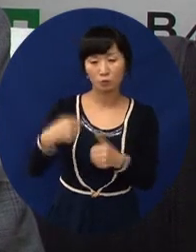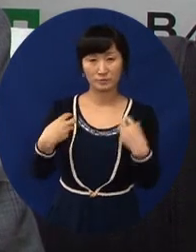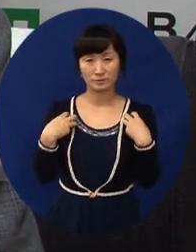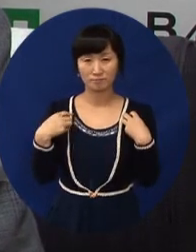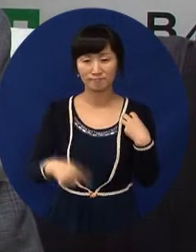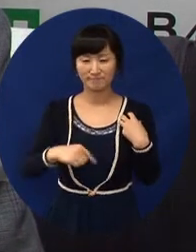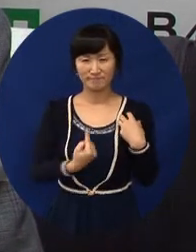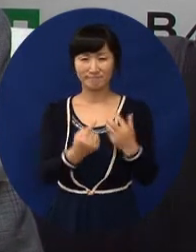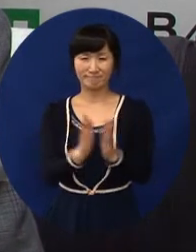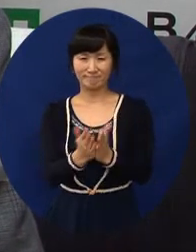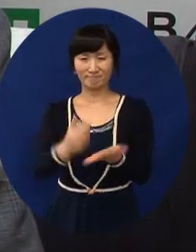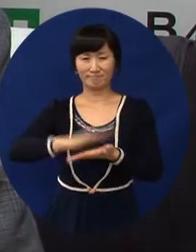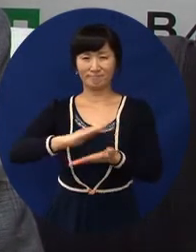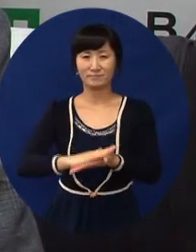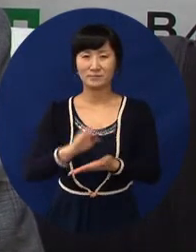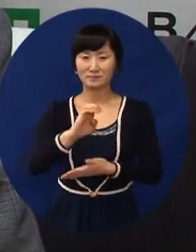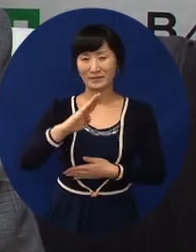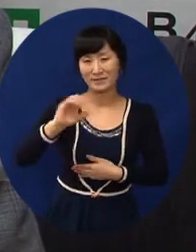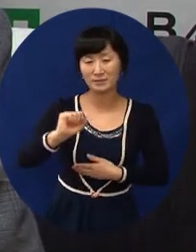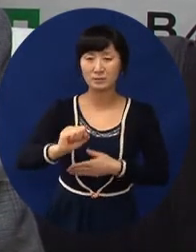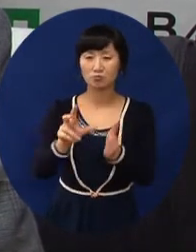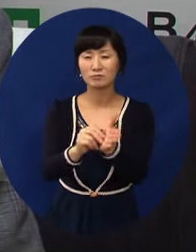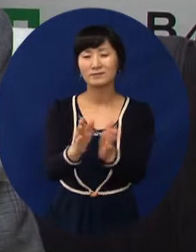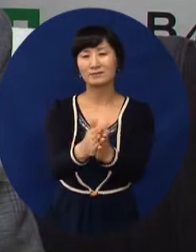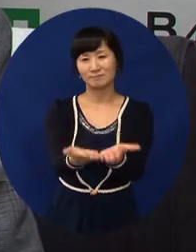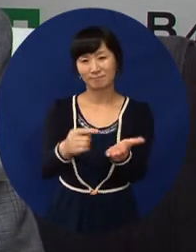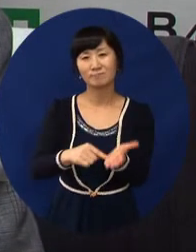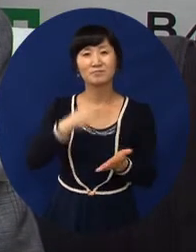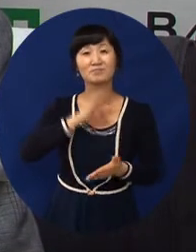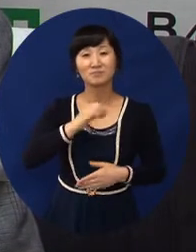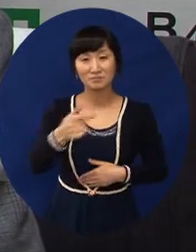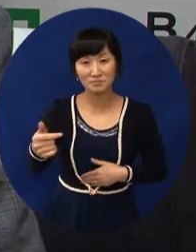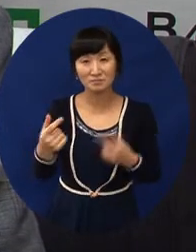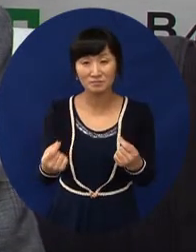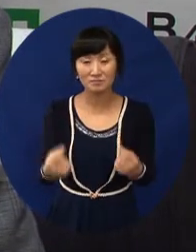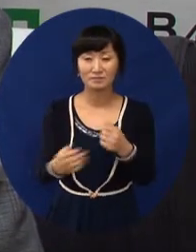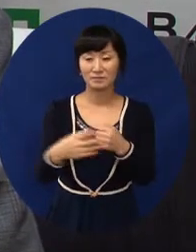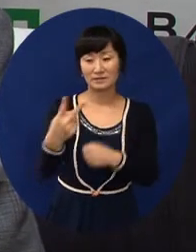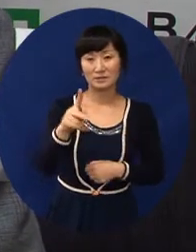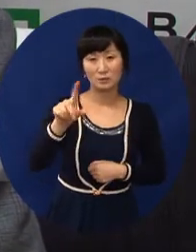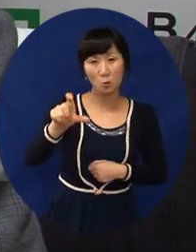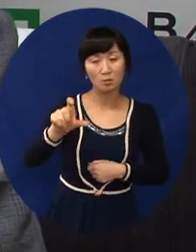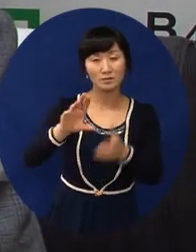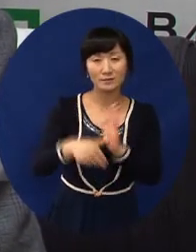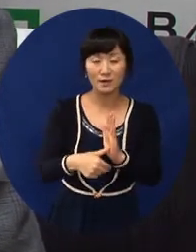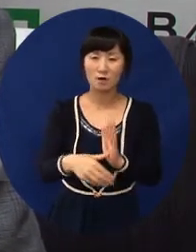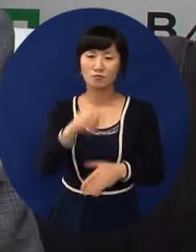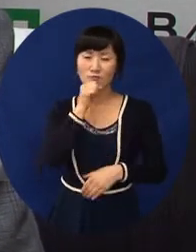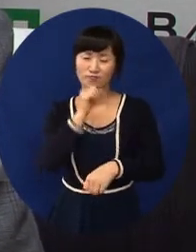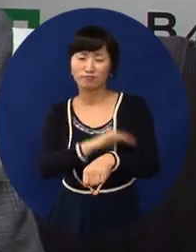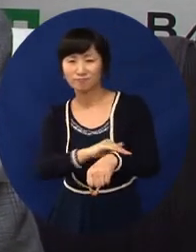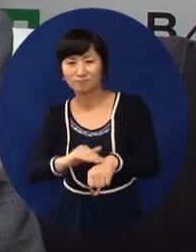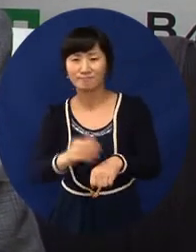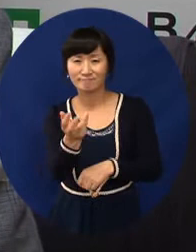교육청이 자체적으로 제작해서 보급했던 EBS 수능 연계 문항 자료집도 큰 역할을 했고요. 2015학년도에도 더 좋은 성과가